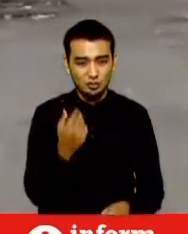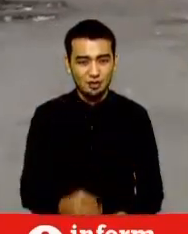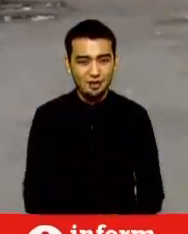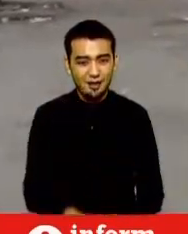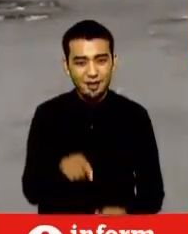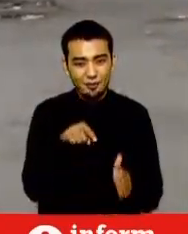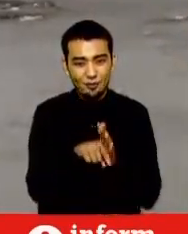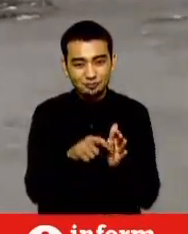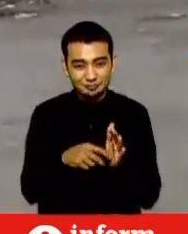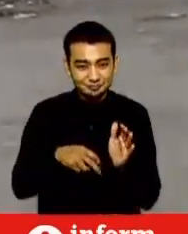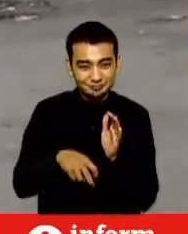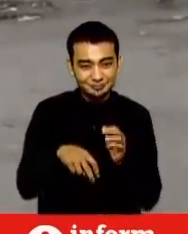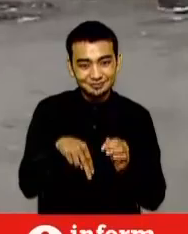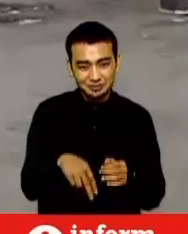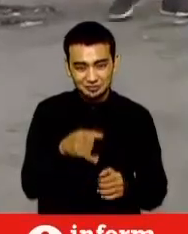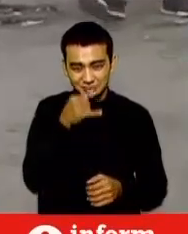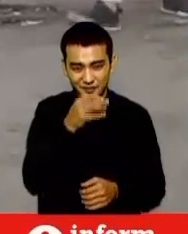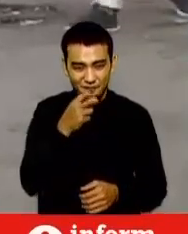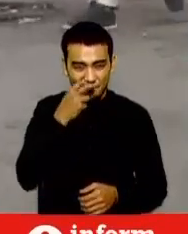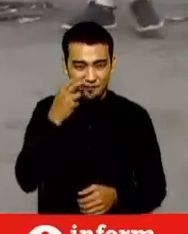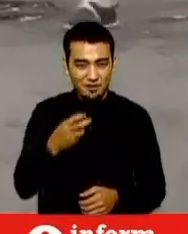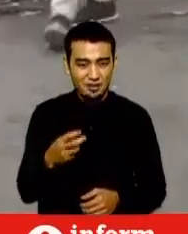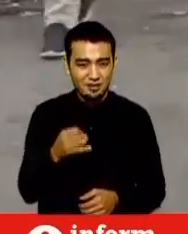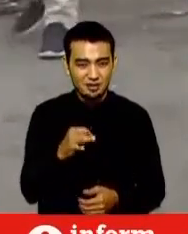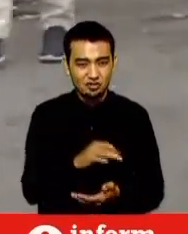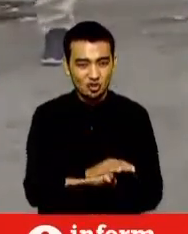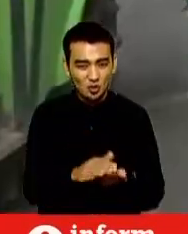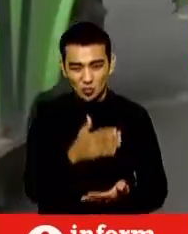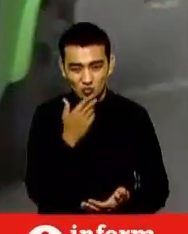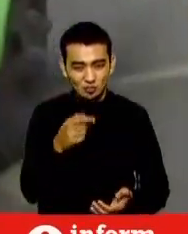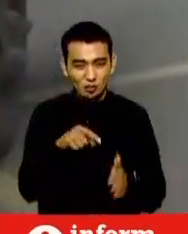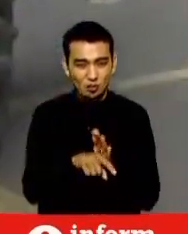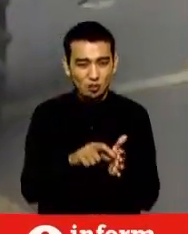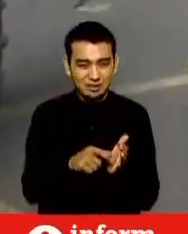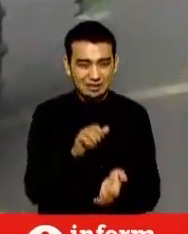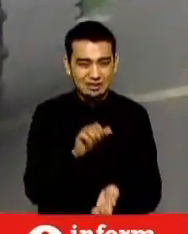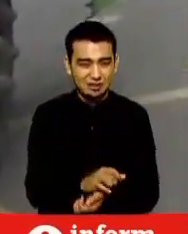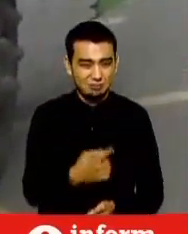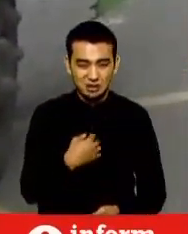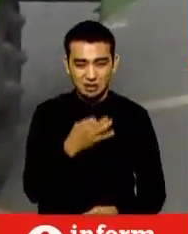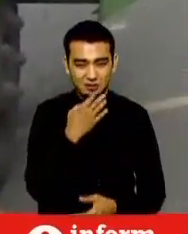кіру мүмкін емес. Қатты иіс шығады. Таза емес ласы шығады. Көңілім толмайды.